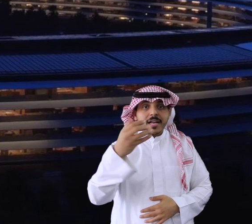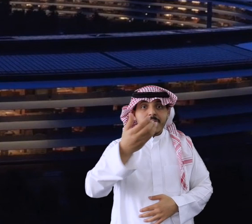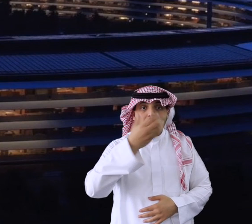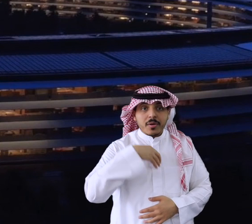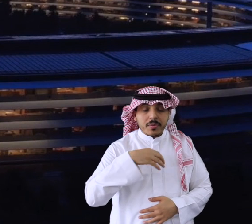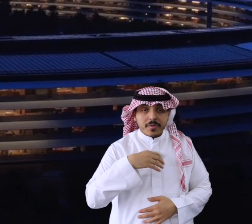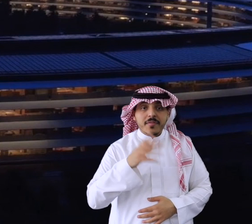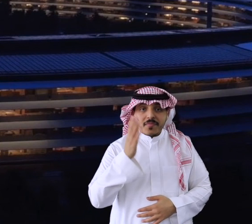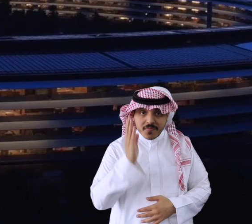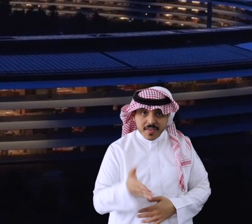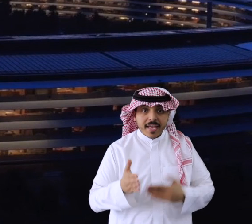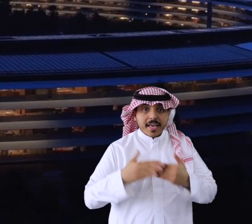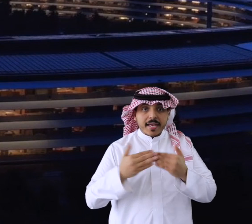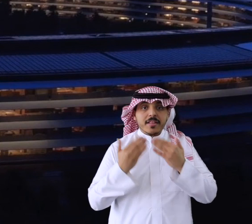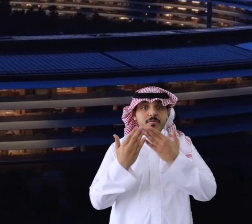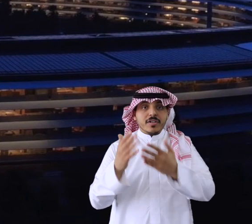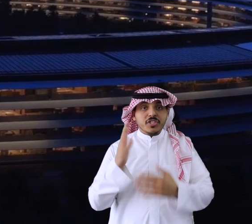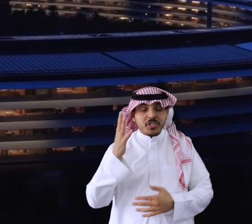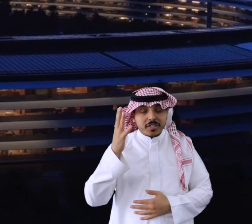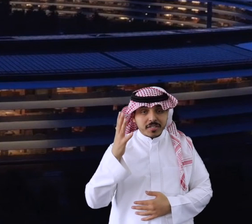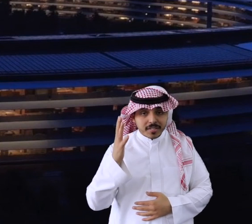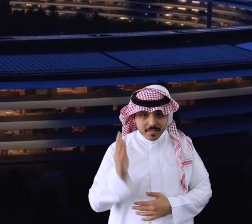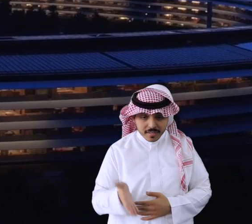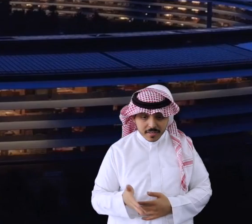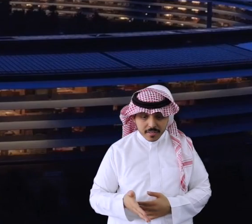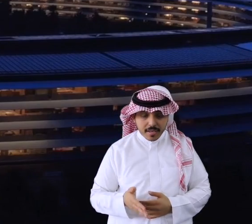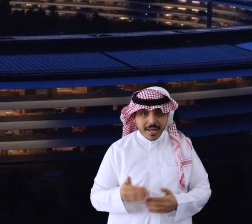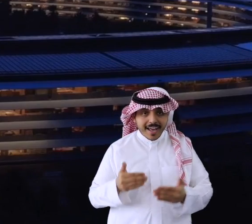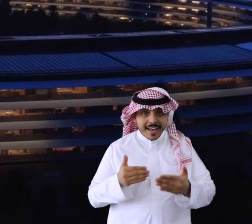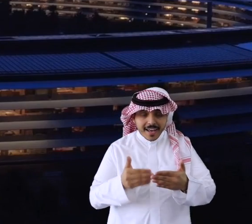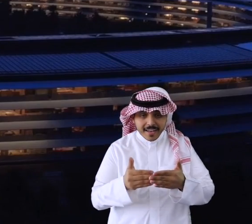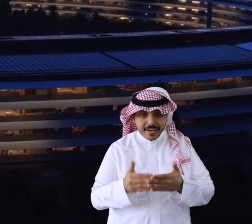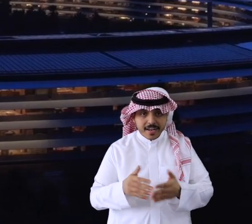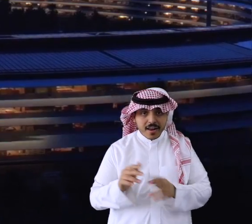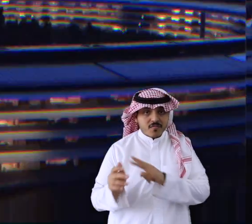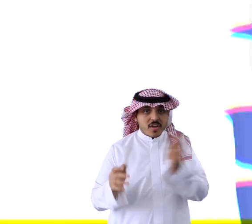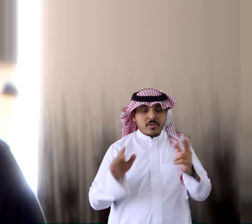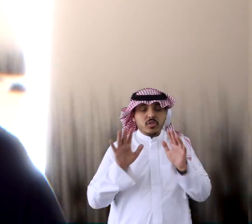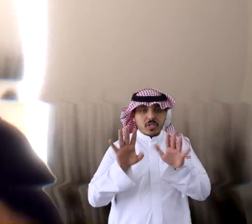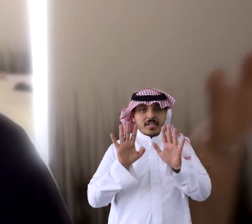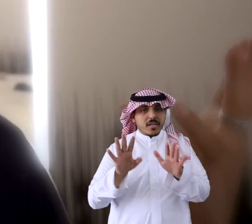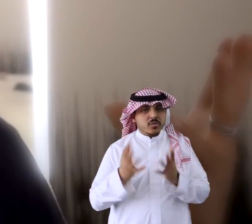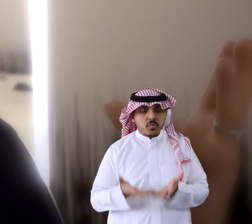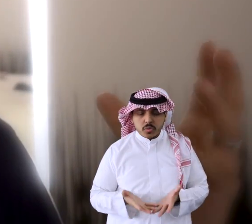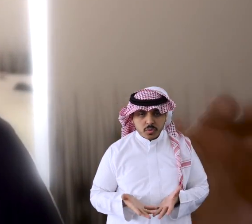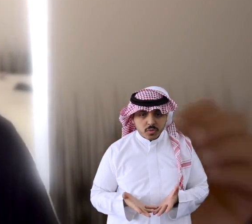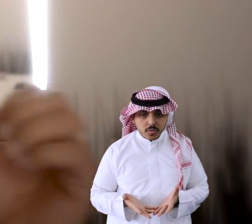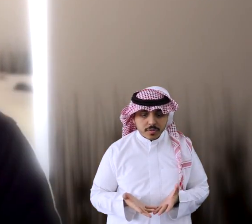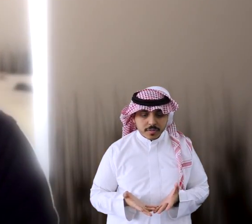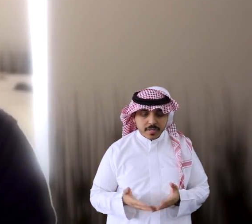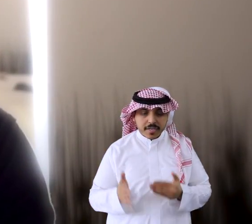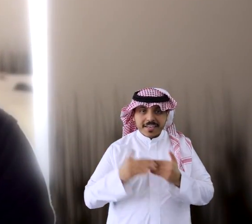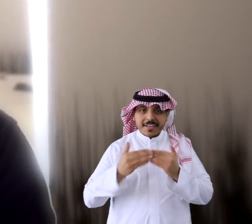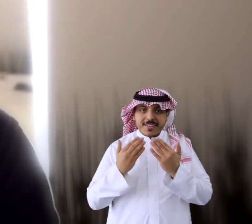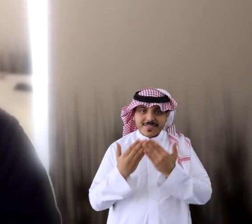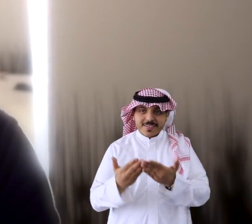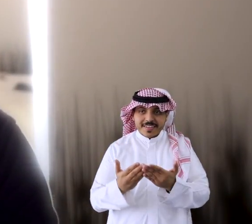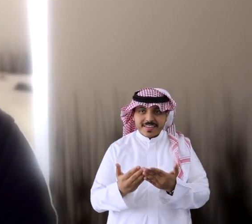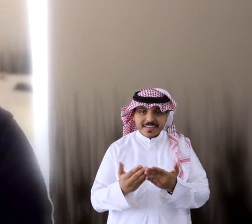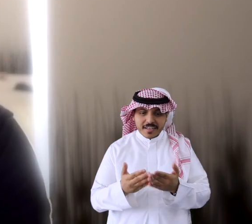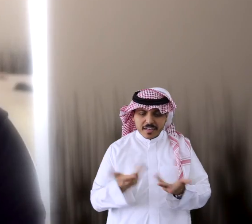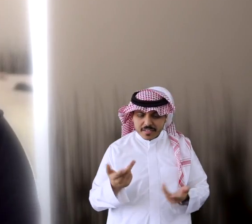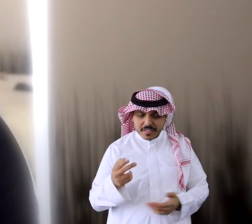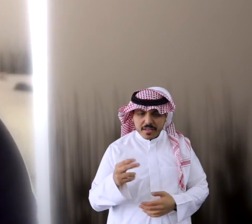في خدمات جديدة أو في خدمة جديدة بيتم الإعلان عنها خلال عام 2019. وش هتكون هذه الخدمة؟ خدمة متوقع أنها